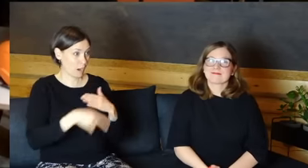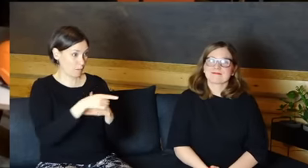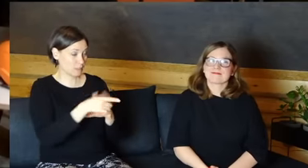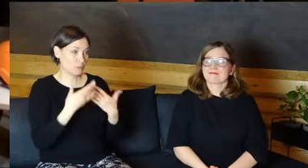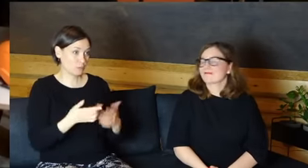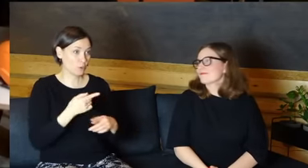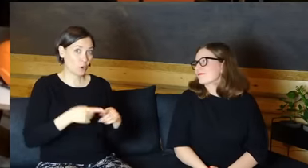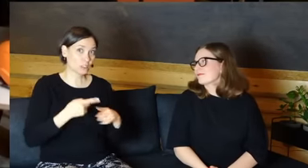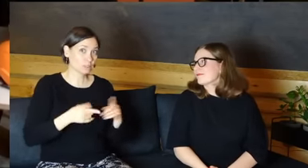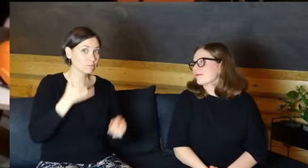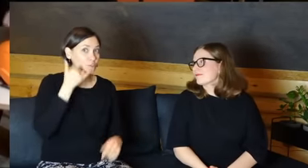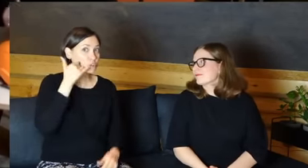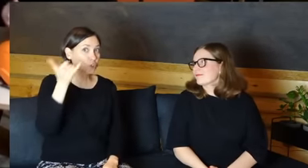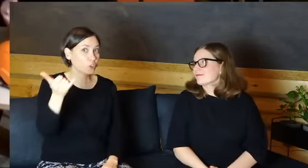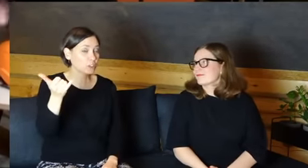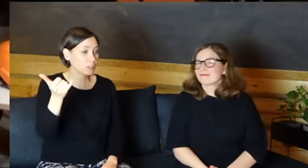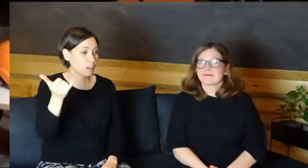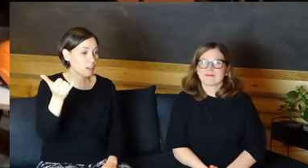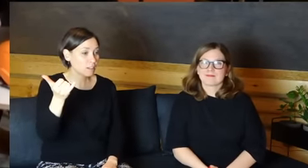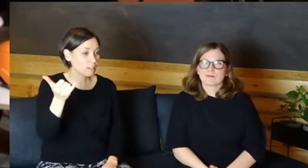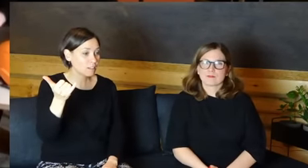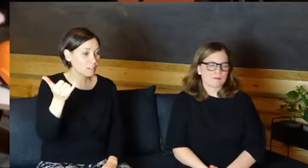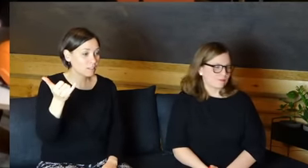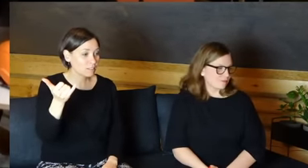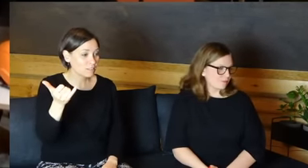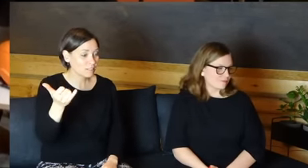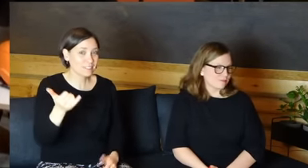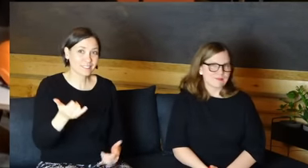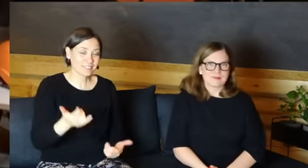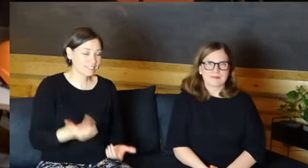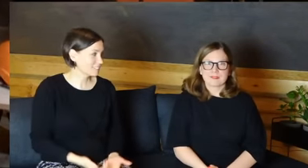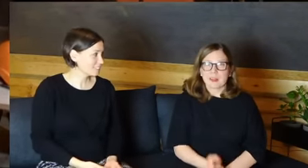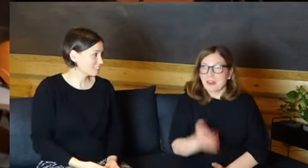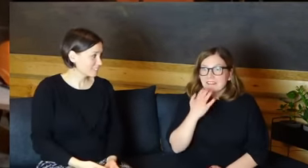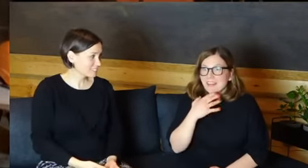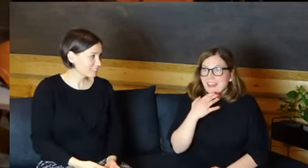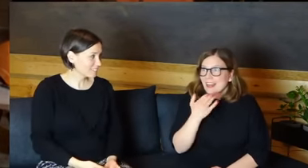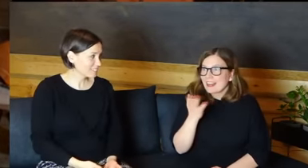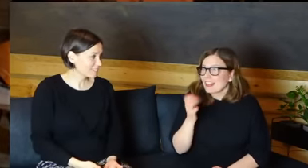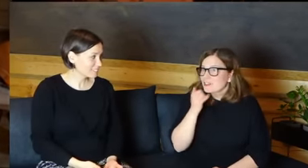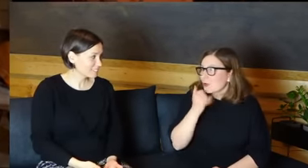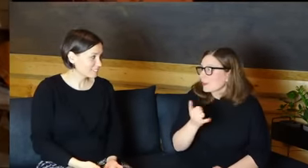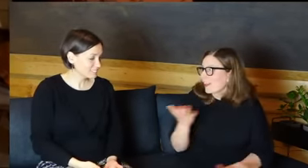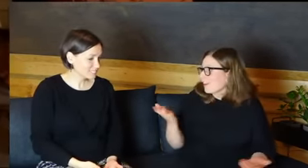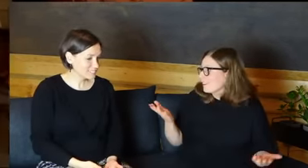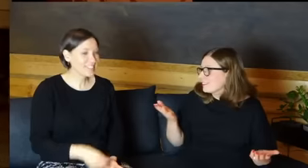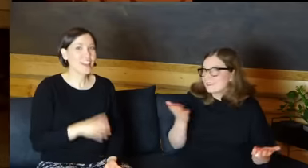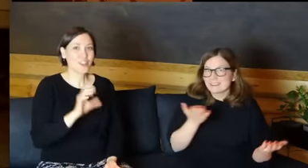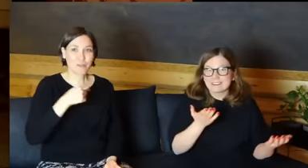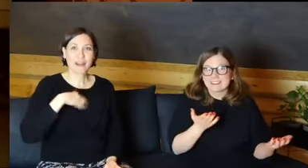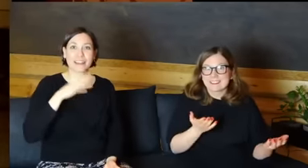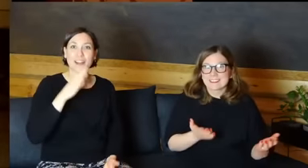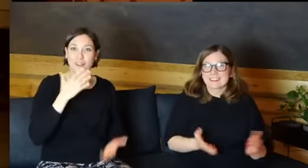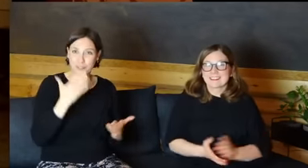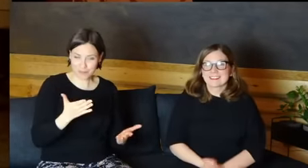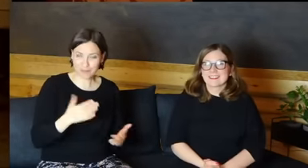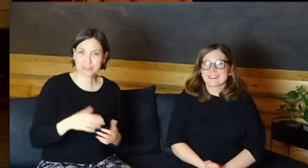nytten? Joo, kerrot vasta, kelle soitetaan. Mä kerron sen nyt se livenä. Niin